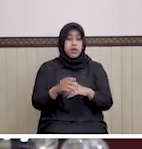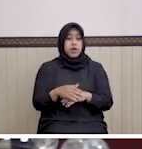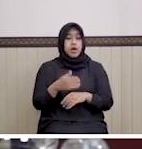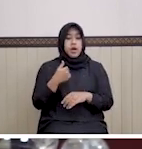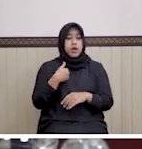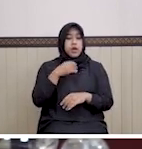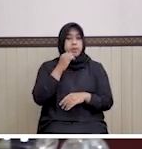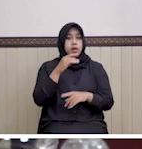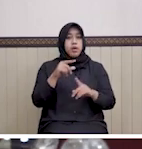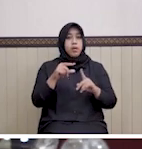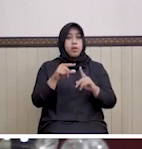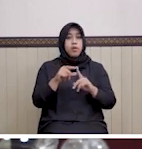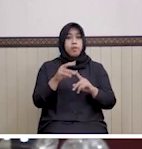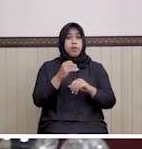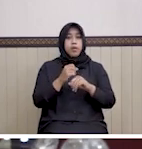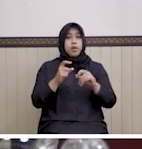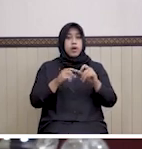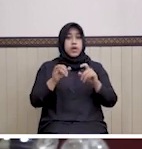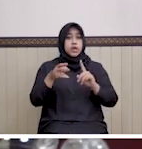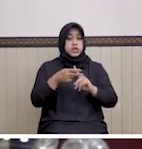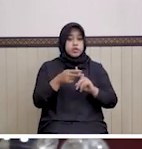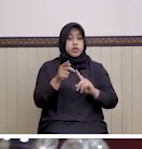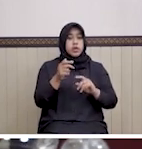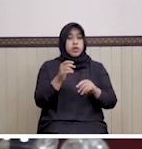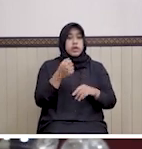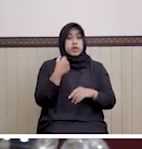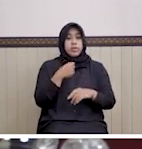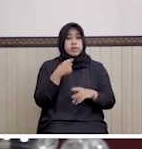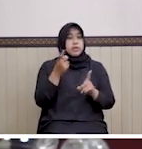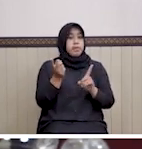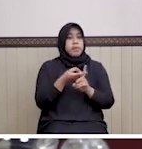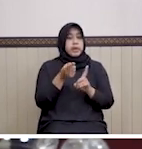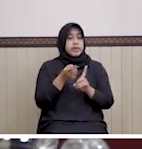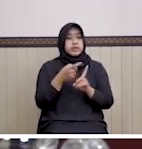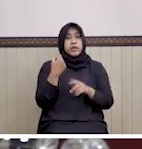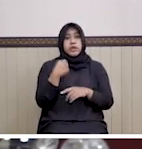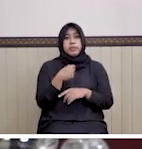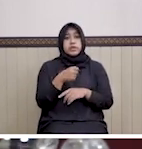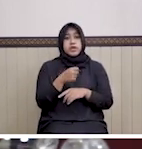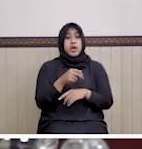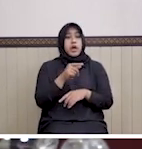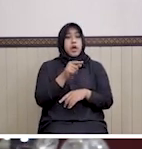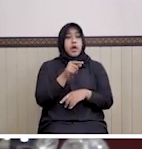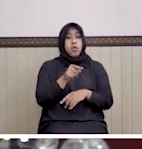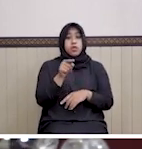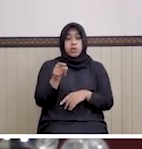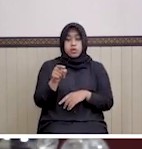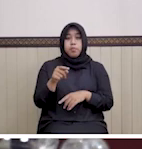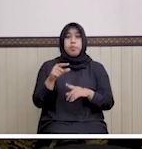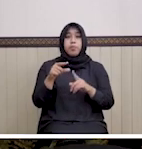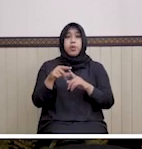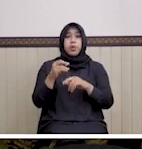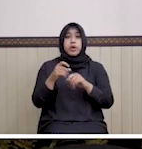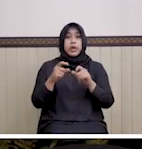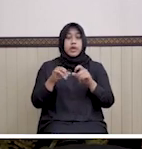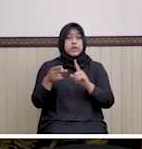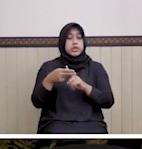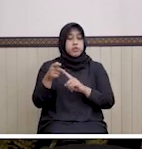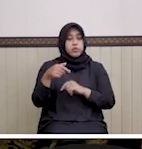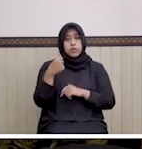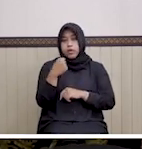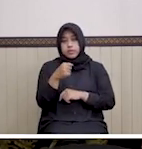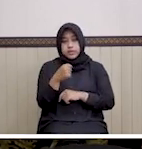ada yang progresif gitu ya Dan itu tidak bisa kita paksakan bahwa kamu harus progresif gak bisa